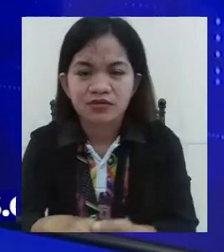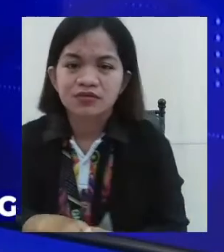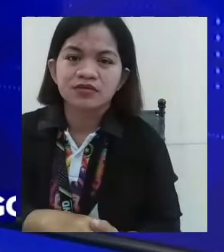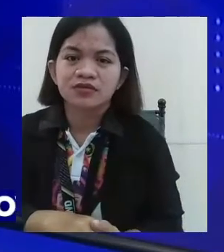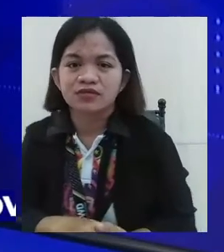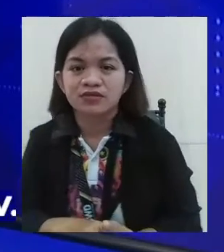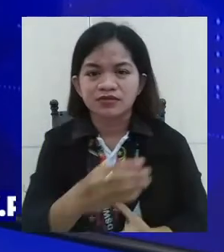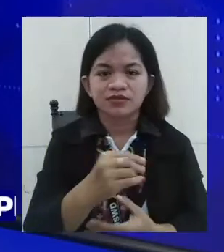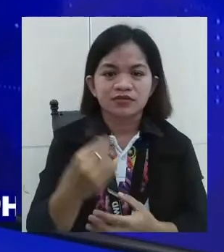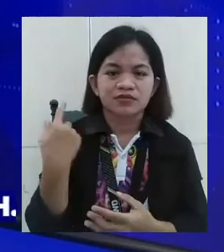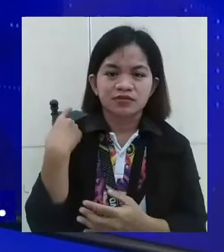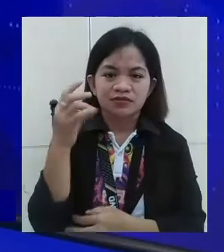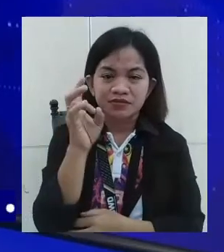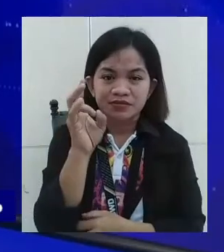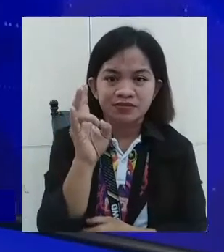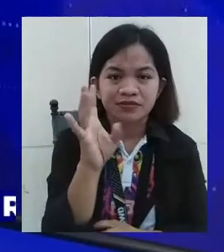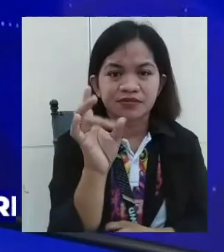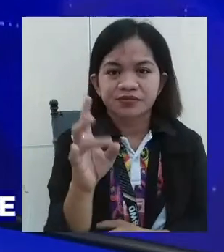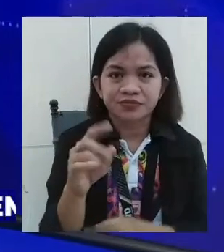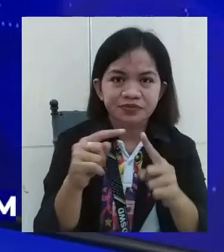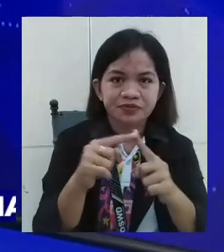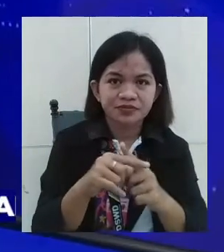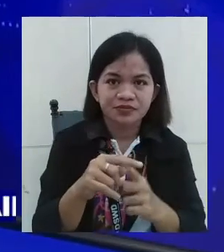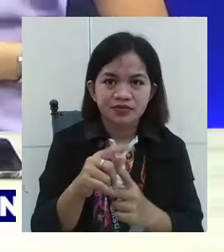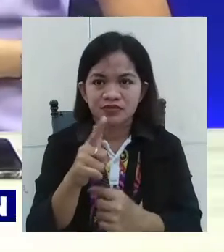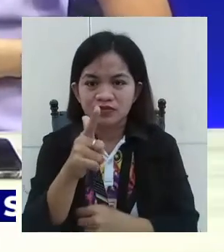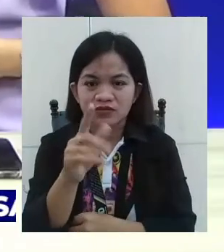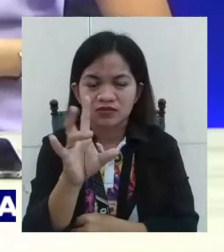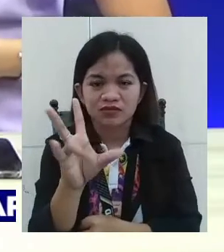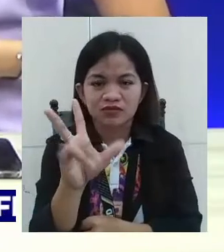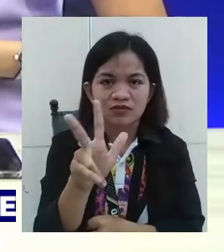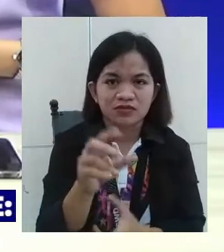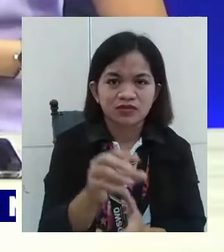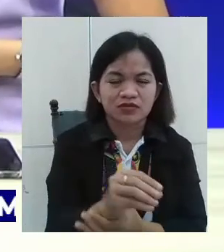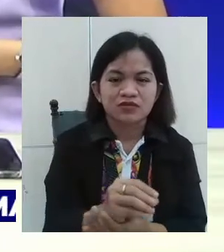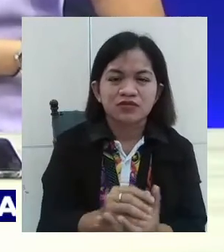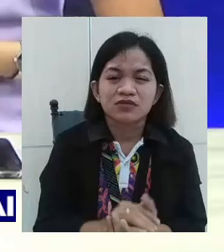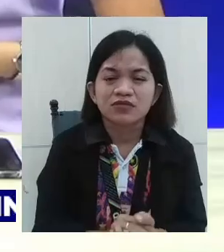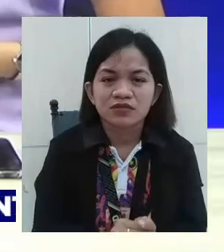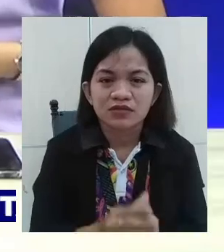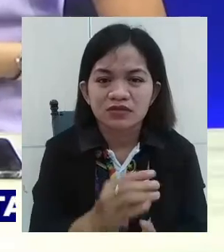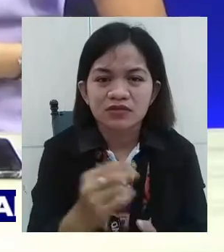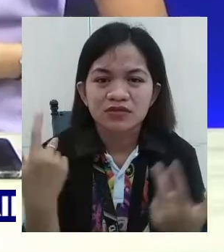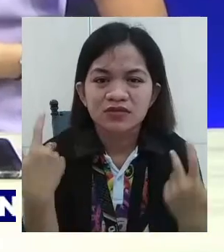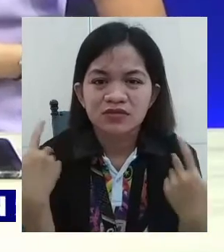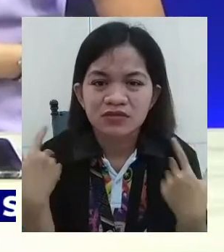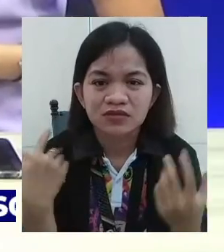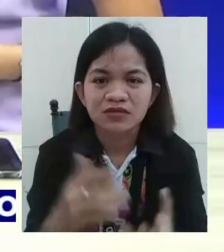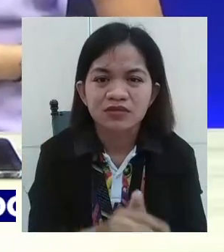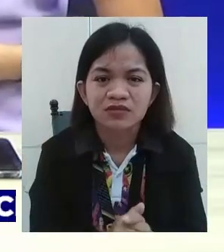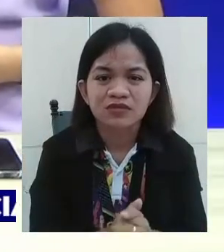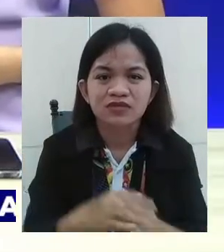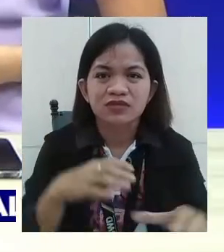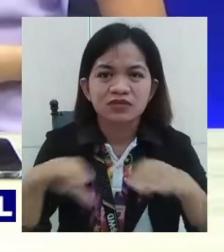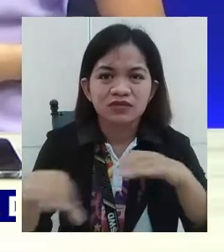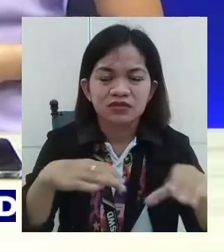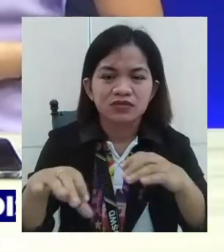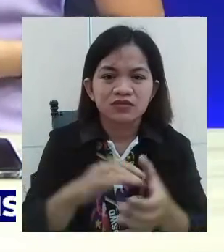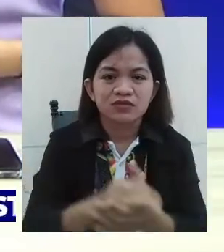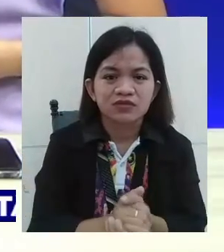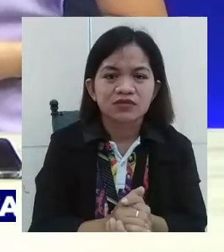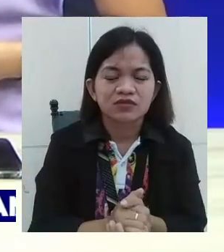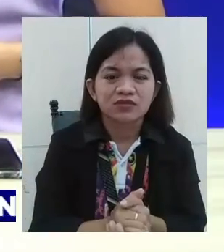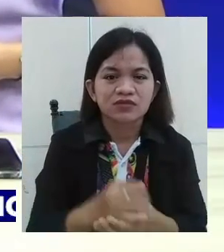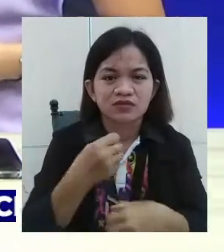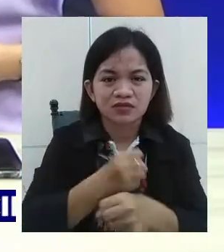17 mayroon na tayo, which is yung mass na yon na regularly ginaganap. But ang alam ko, pag ginagawa yan,